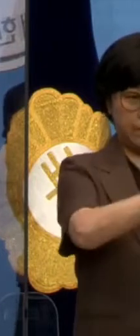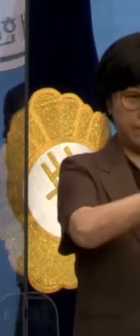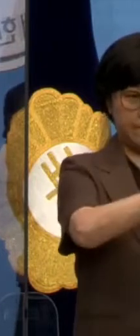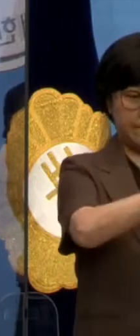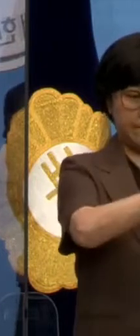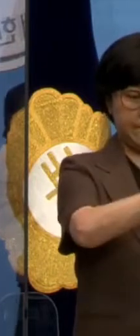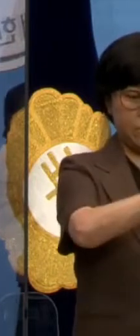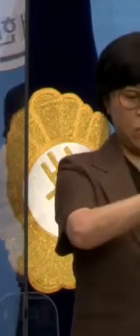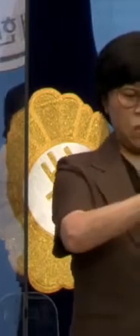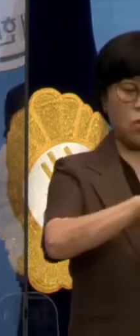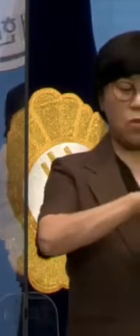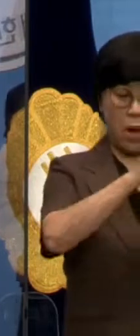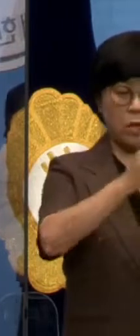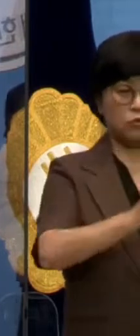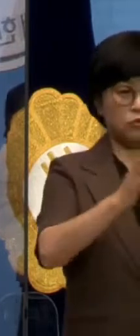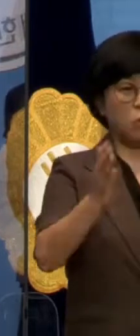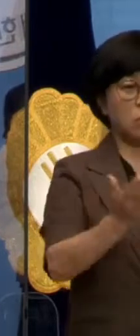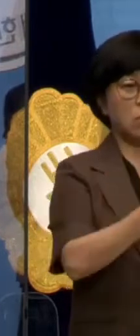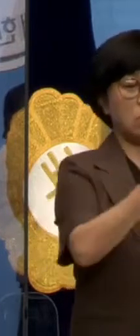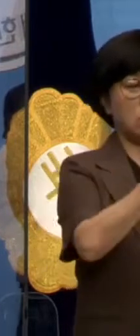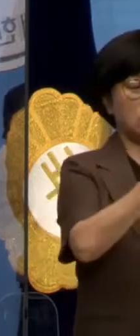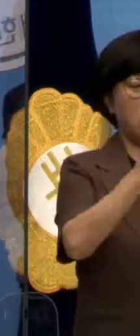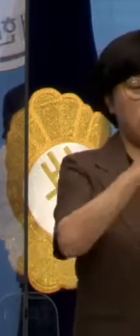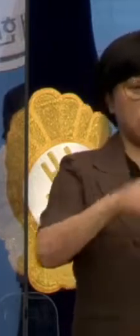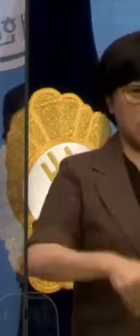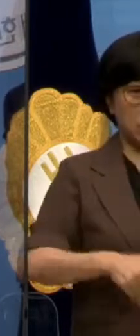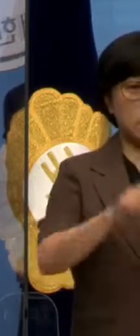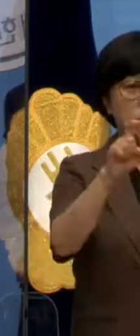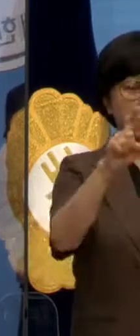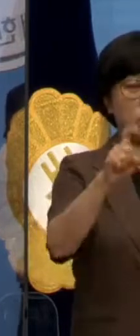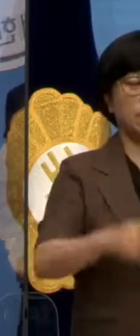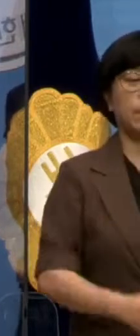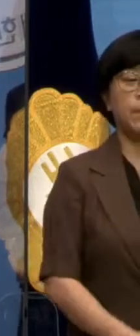조차장부터 가수원까지 호남선 11km,